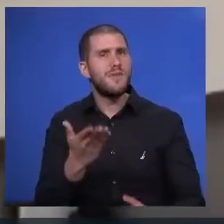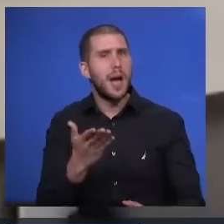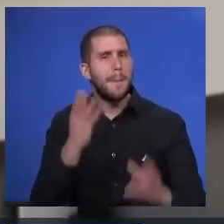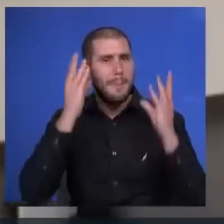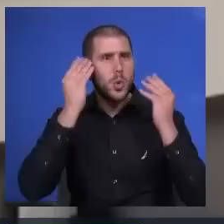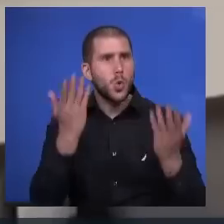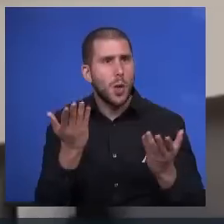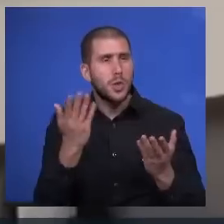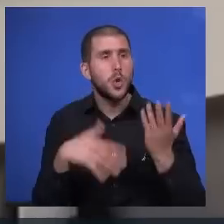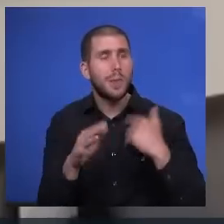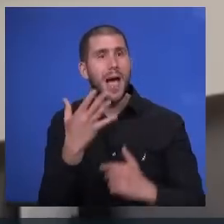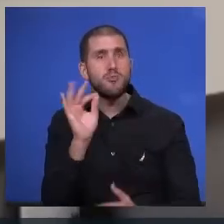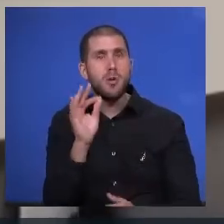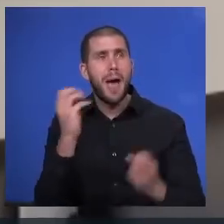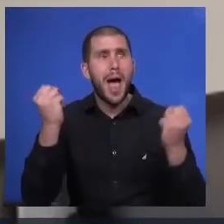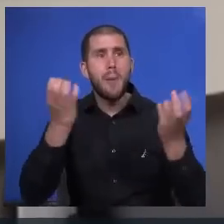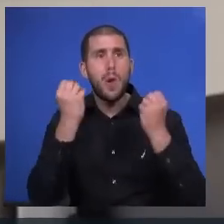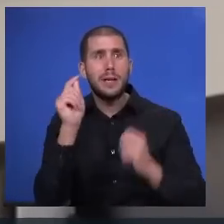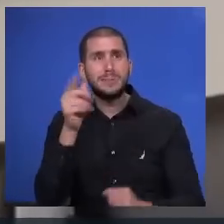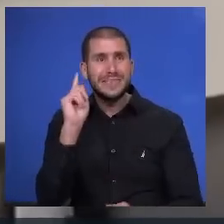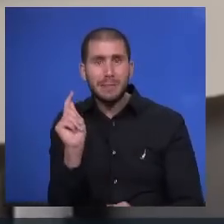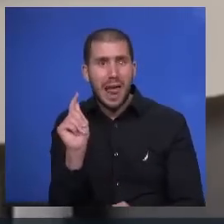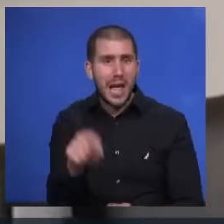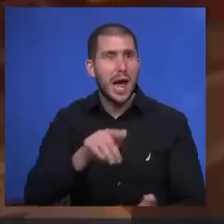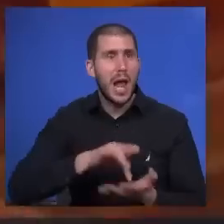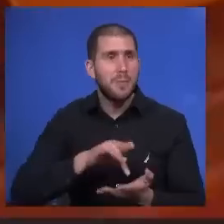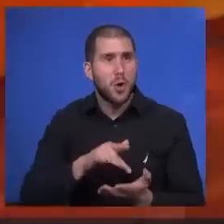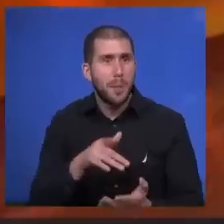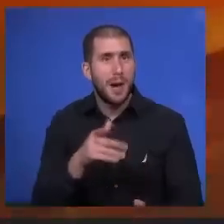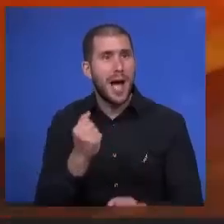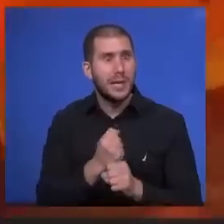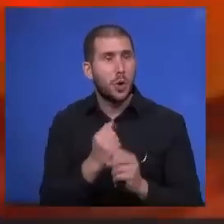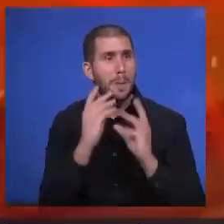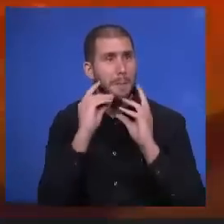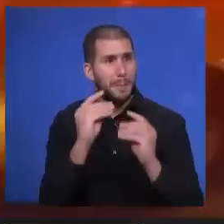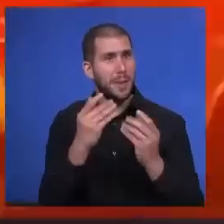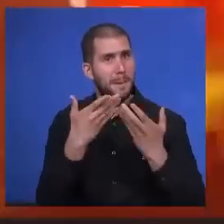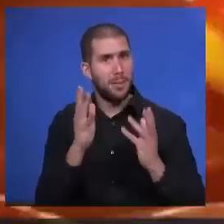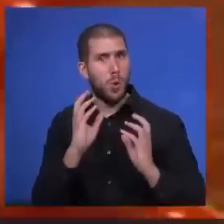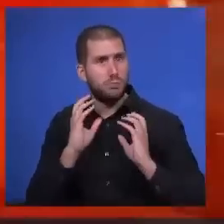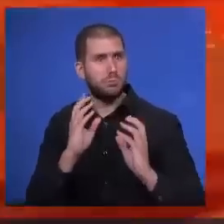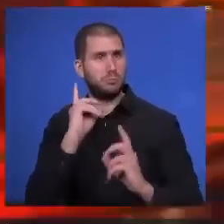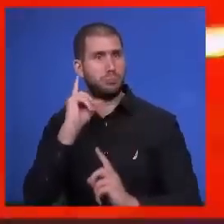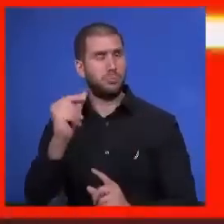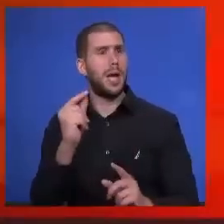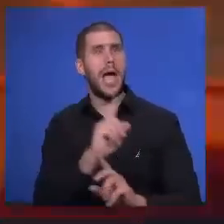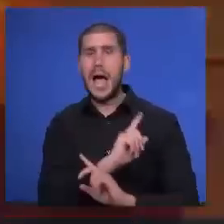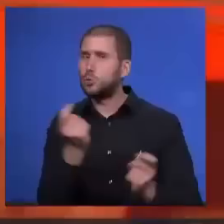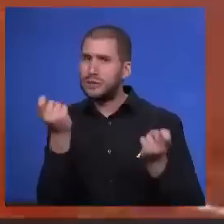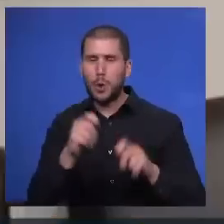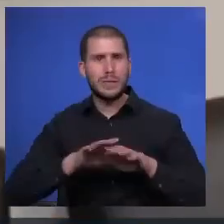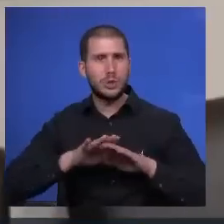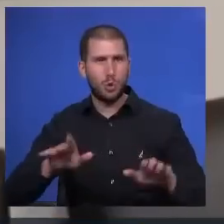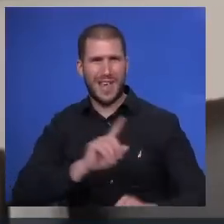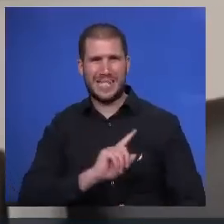גוריון. למעלה מ-50 אמבולנסים שהיו צריכים להגיע לכאן, עשו זאת בדרכים פתוחות. אסור לסגור את נמל התעופה בן